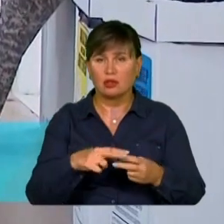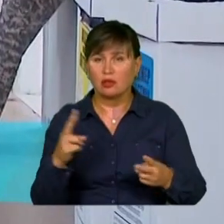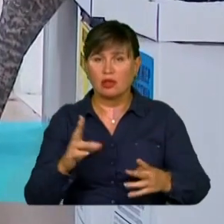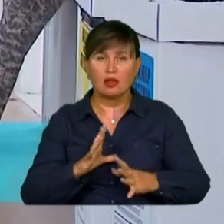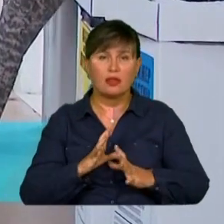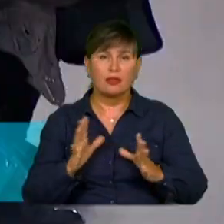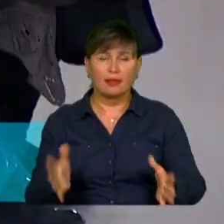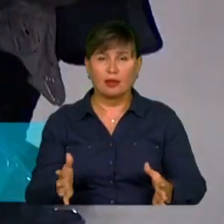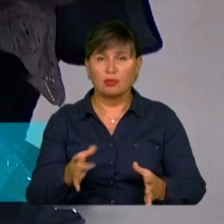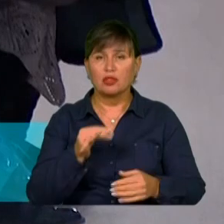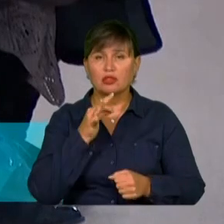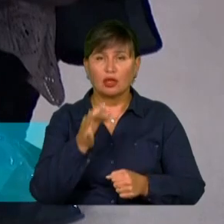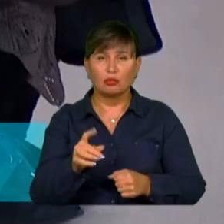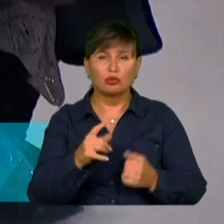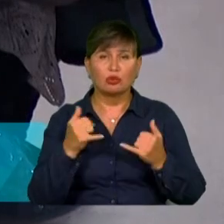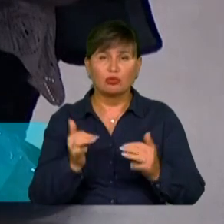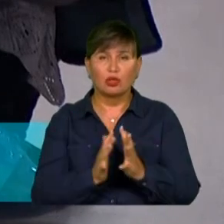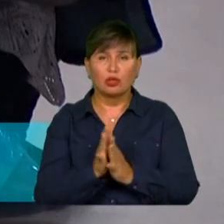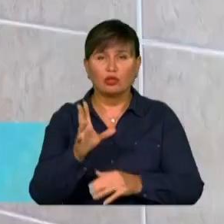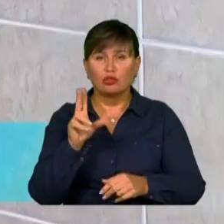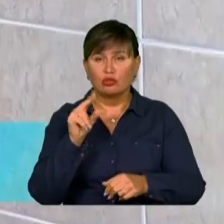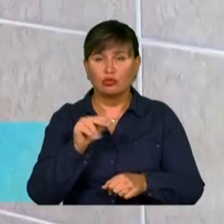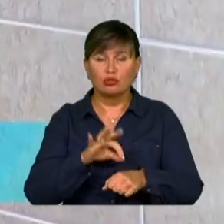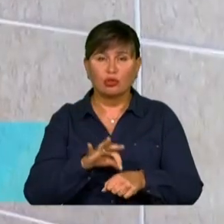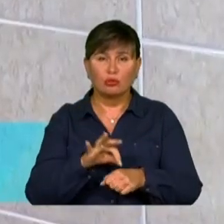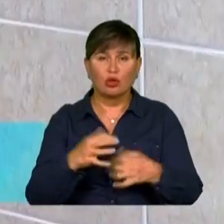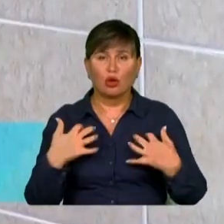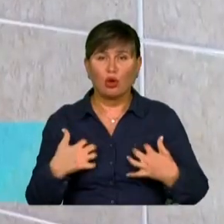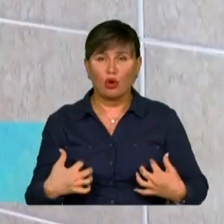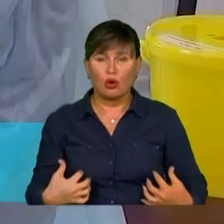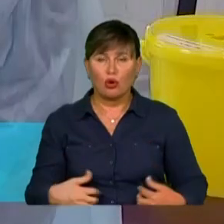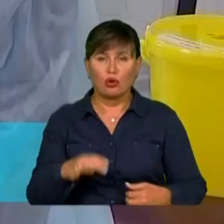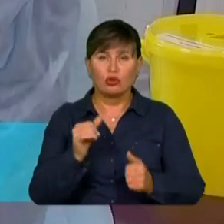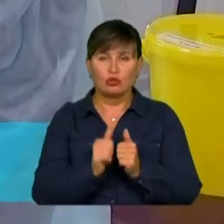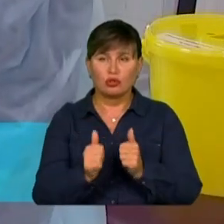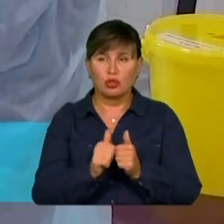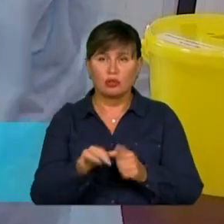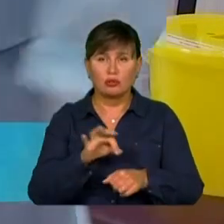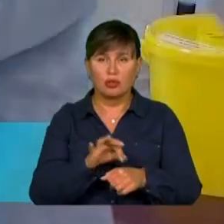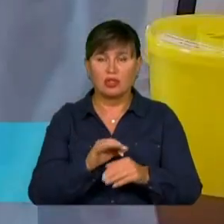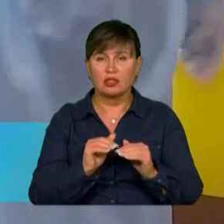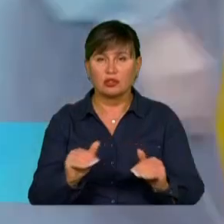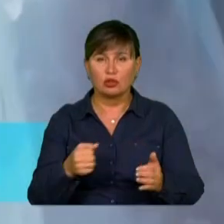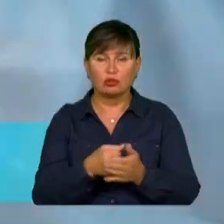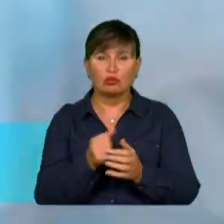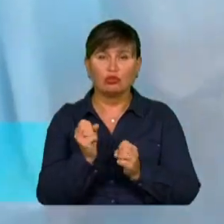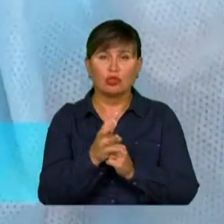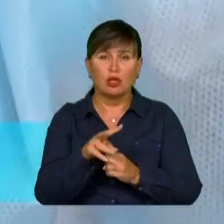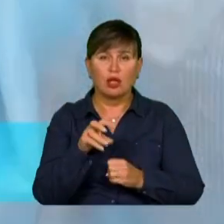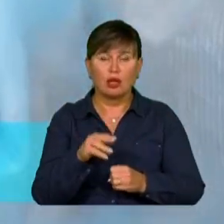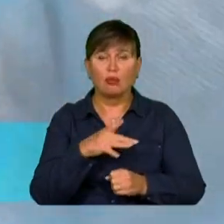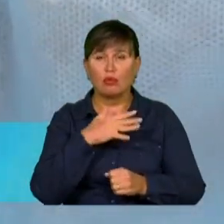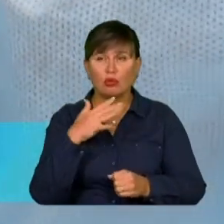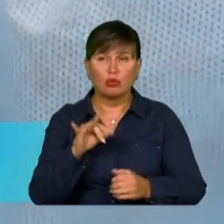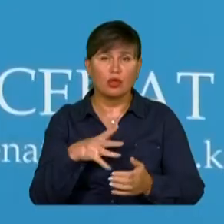не принес. Он же сообщил, что сегодня растет число зараженных корью. И чаще всего этой болезнью страдают дети до 14 лет. Многие до сих